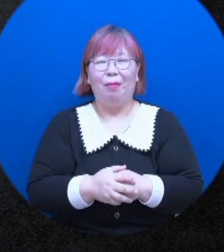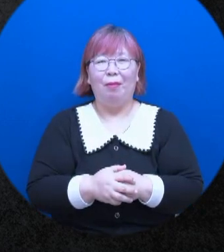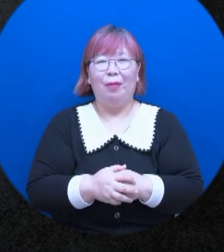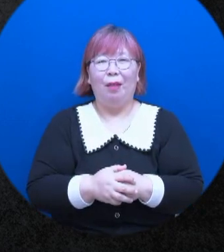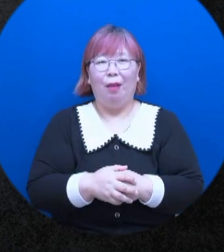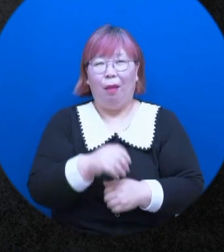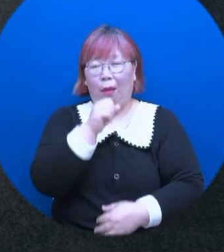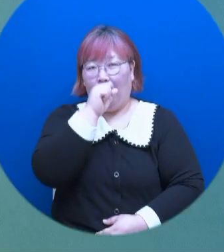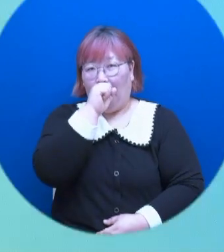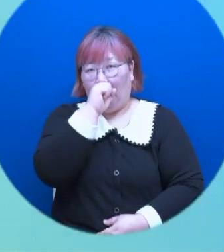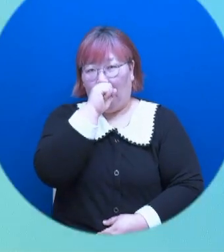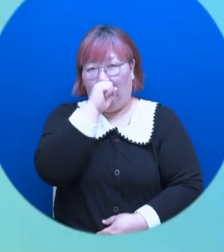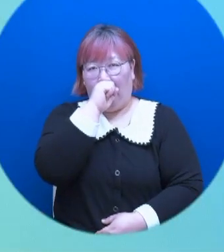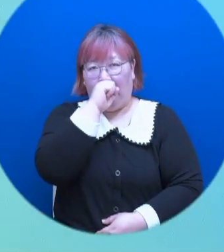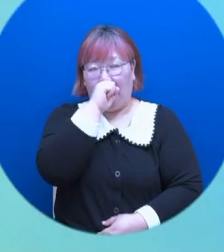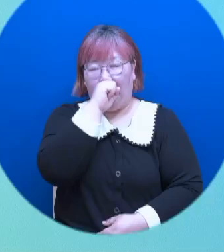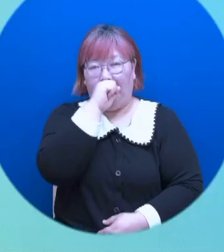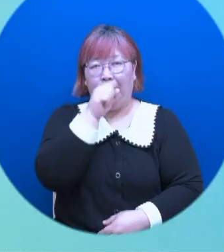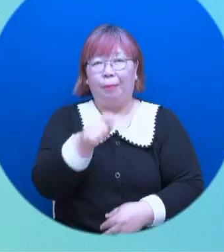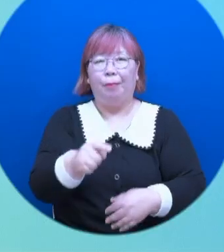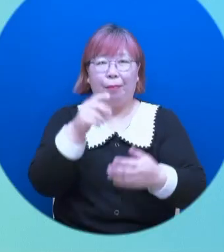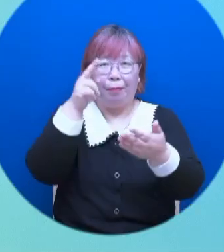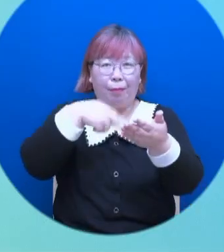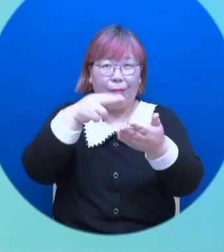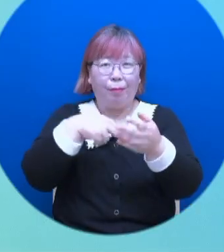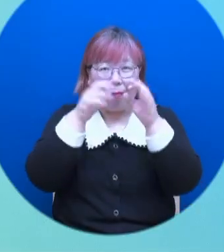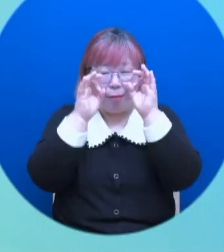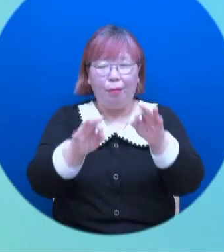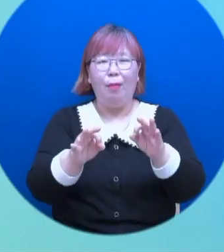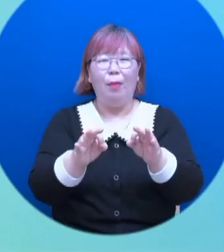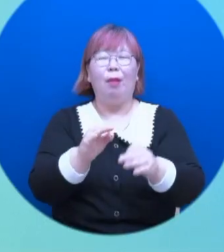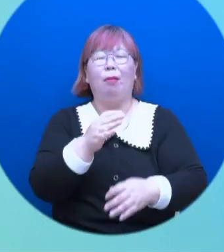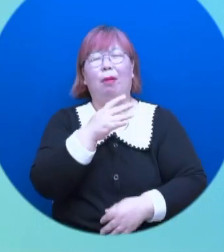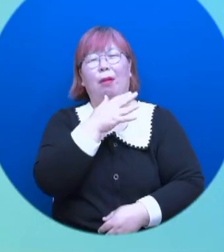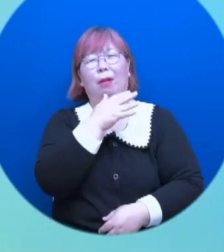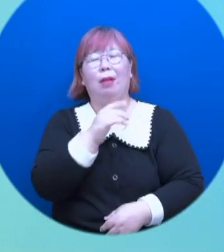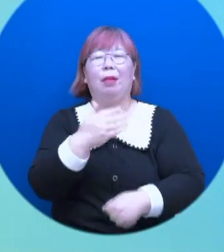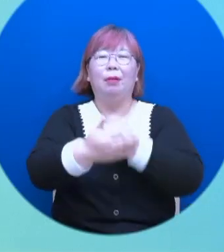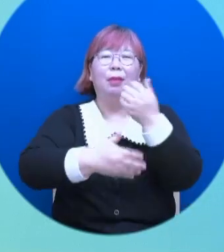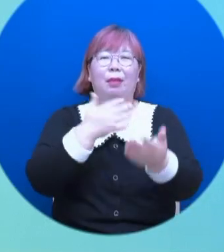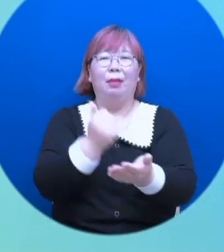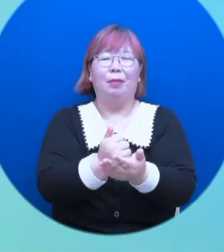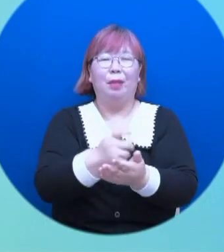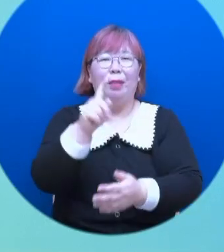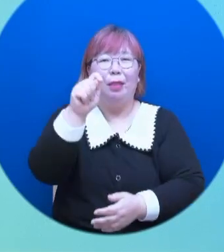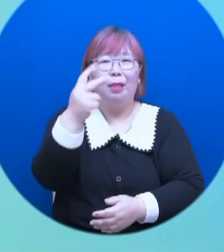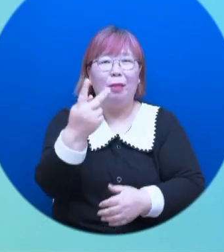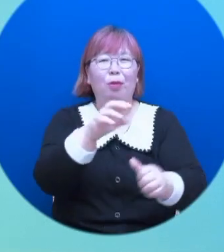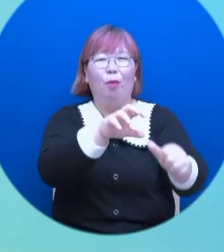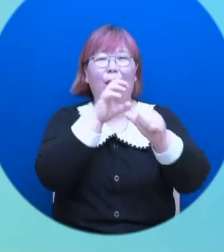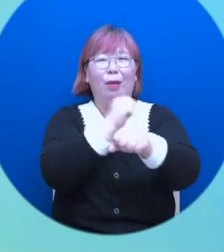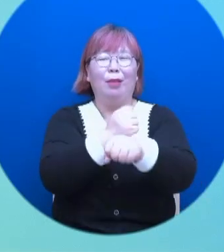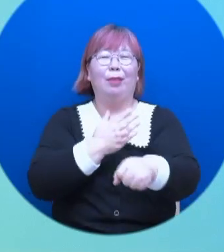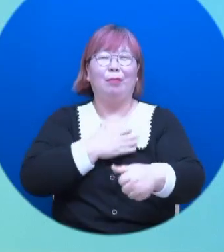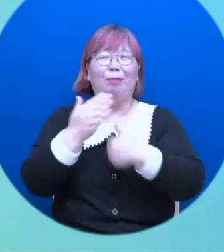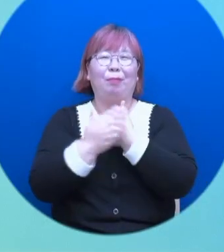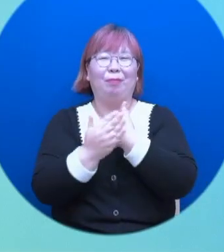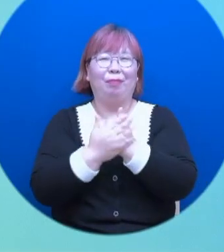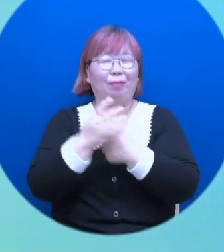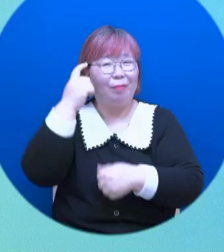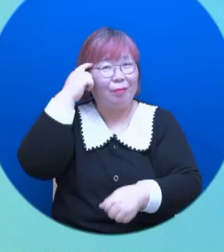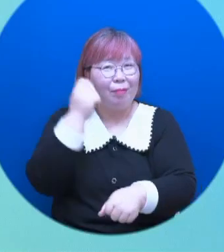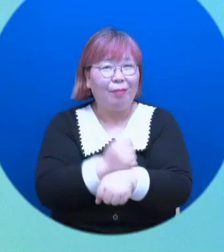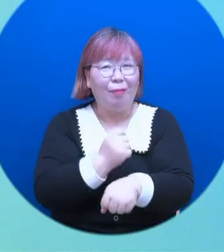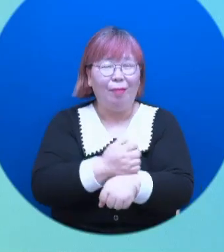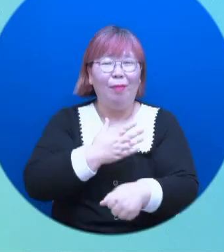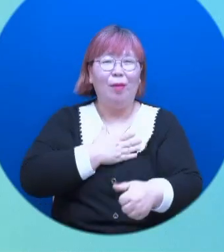이걸 보면서 매스컴까지 활용하셔서 하나님이 저를 도우시는구나. 저를